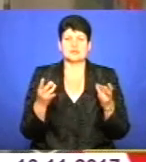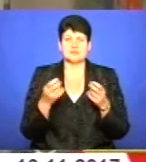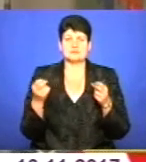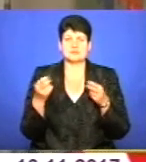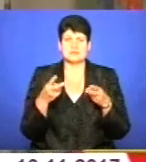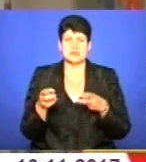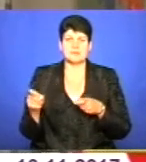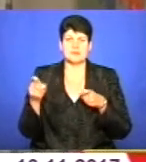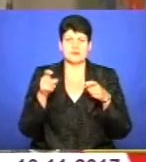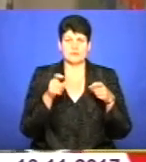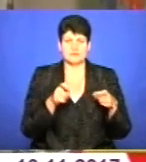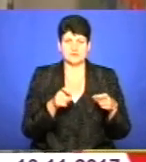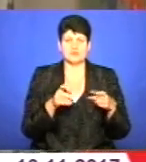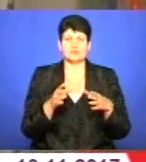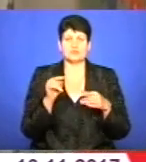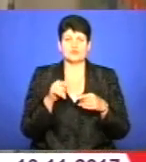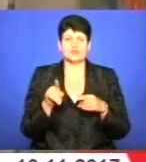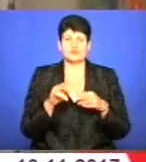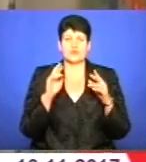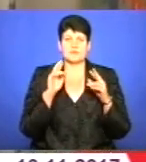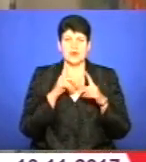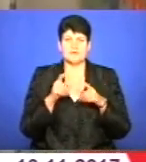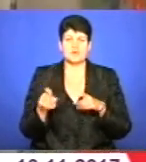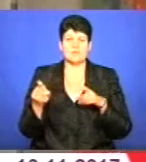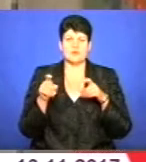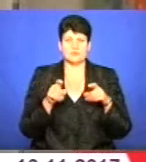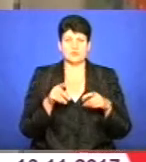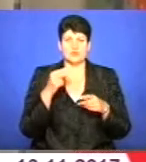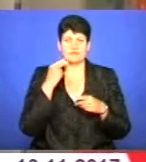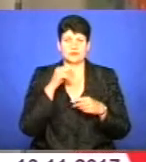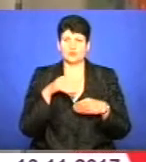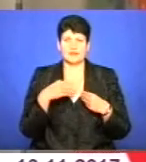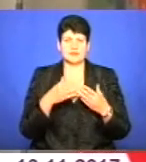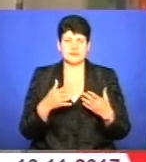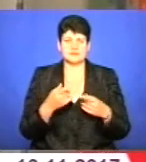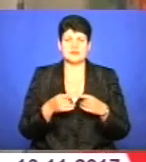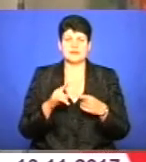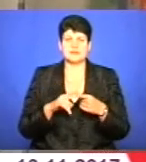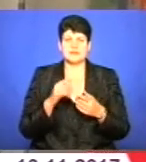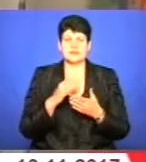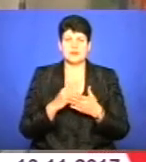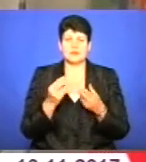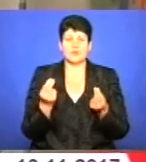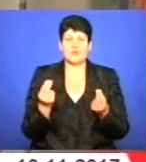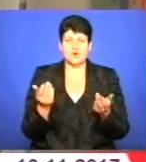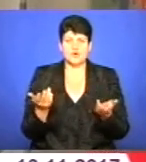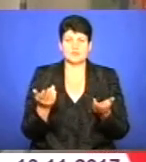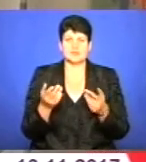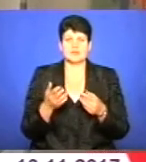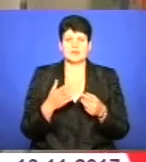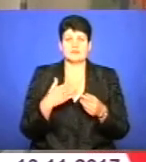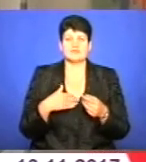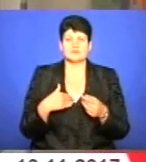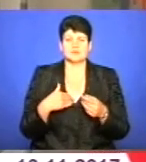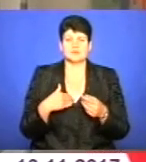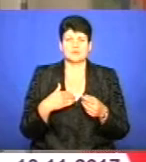була тромбоконцентрату, тому що якщо неправильно перевозити, воно ефекту не дасть. А це є кошти, і наша дитина вона